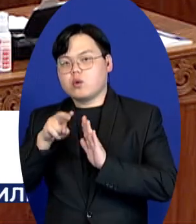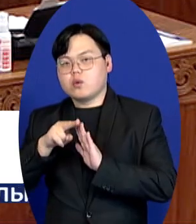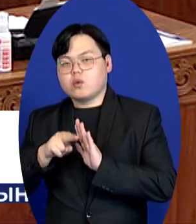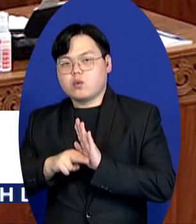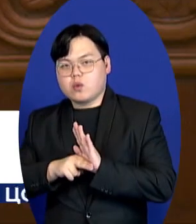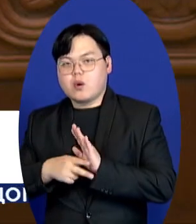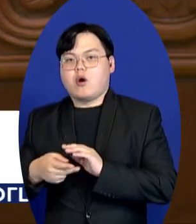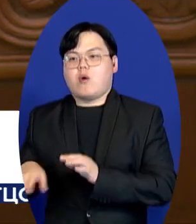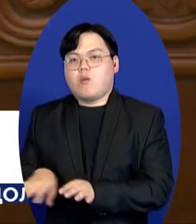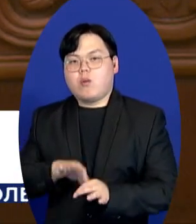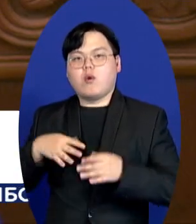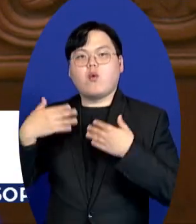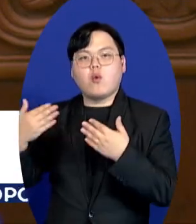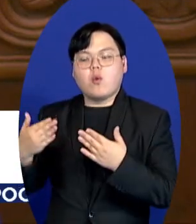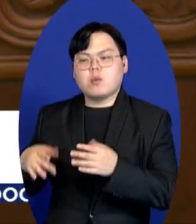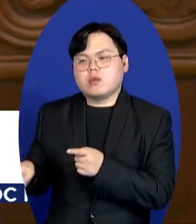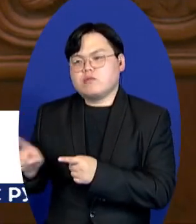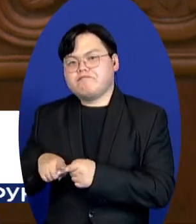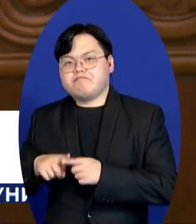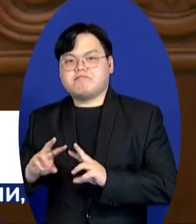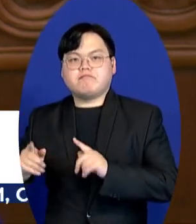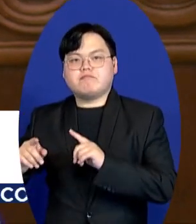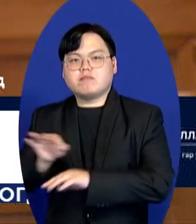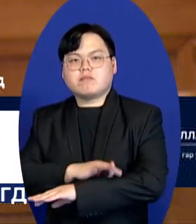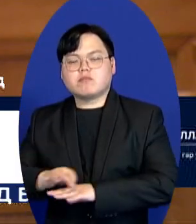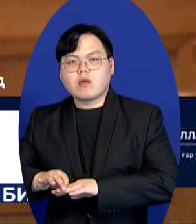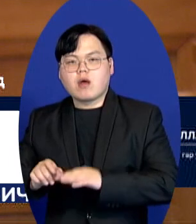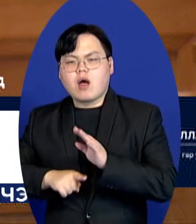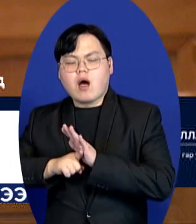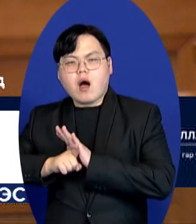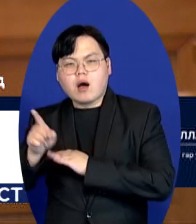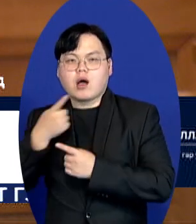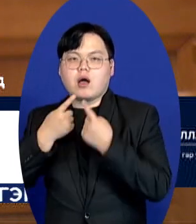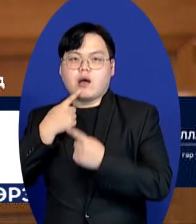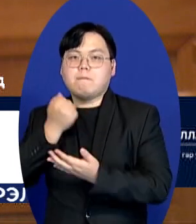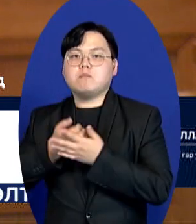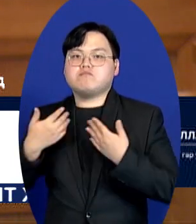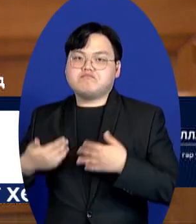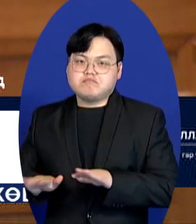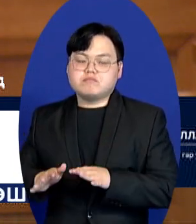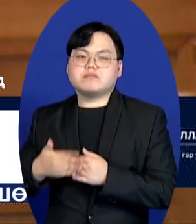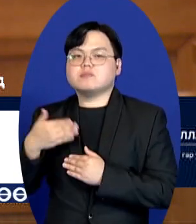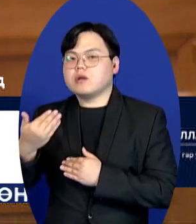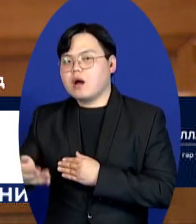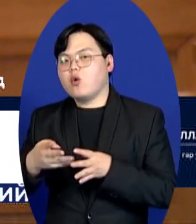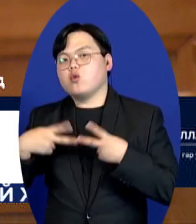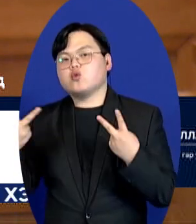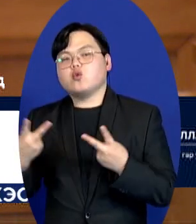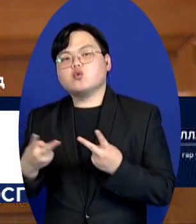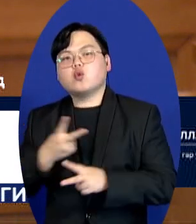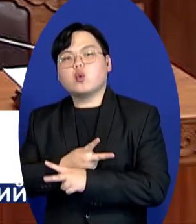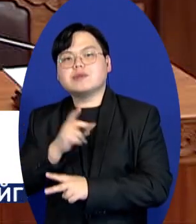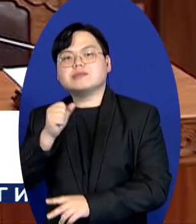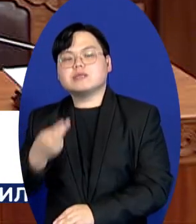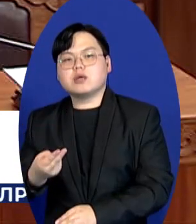дагалдах хуулиудын нэмэлт өөрчлөлтийн төслүүдийг анхны хэлцүүлгээр нь батлаад байна. За цаашид үндсэн хуулийн цэцгийн их суудлын хуралдааны